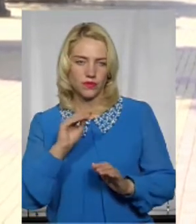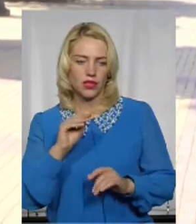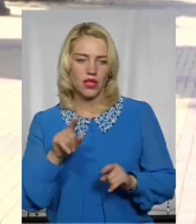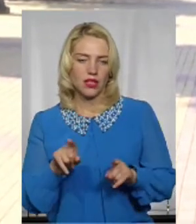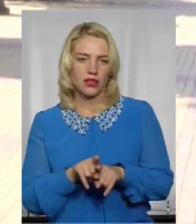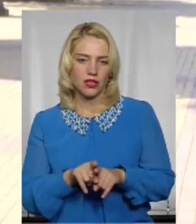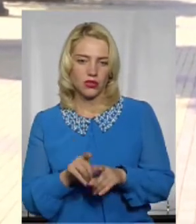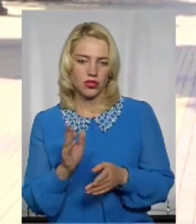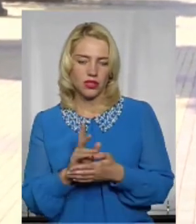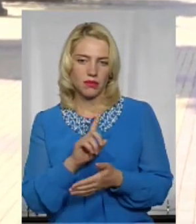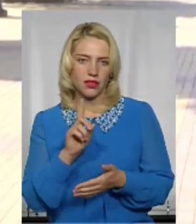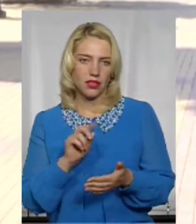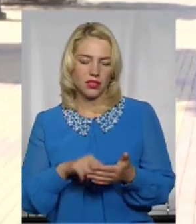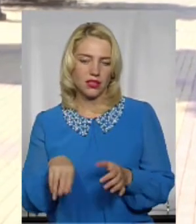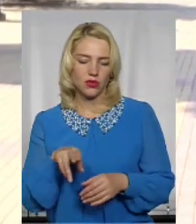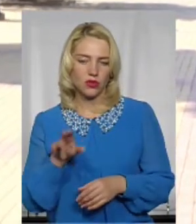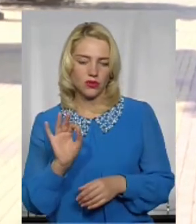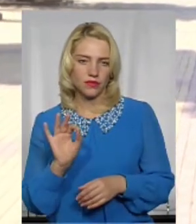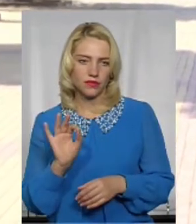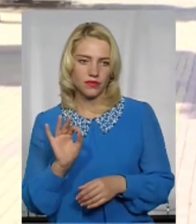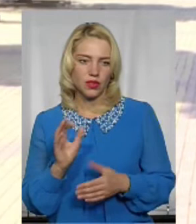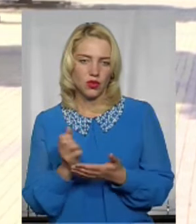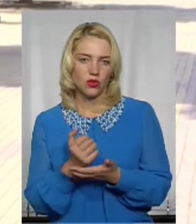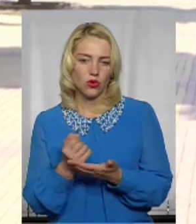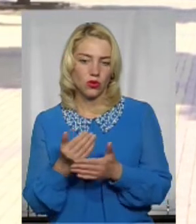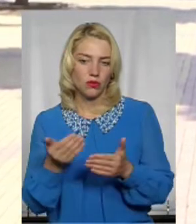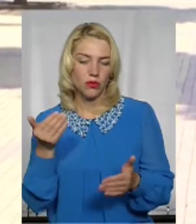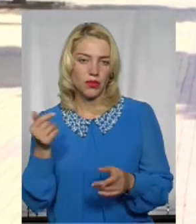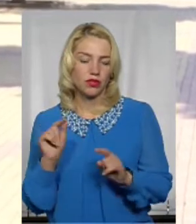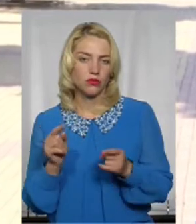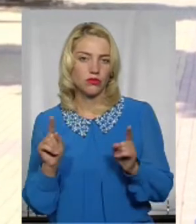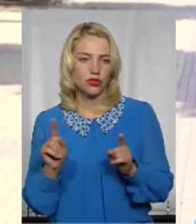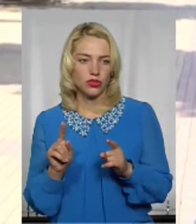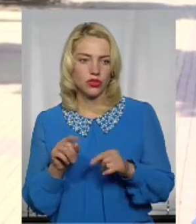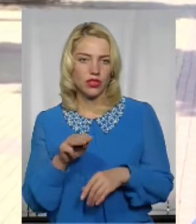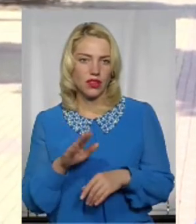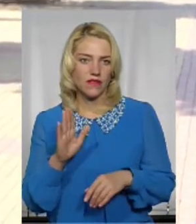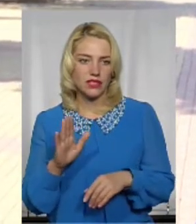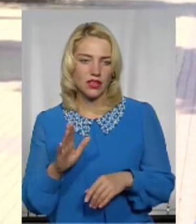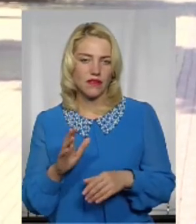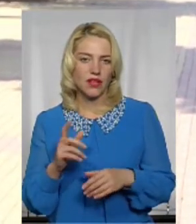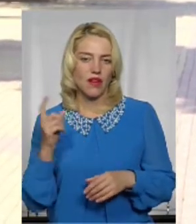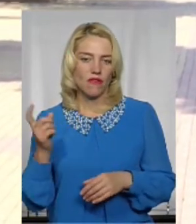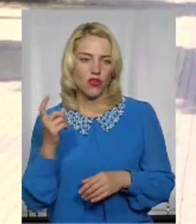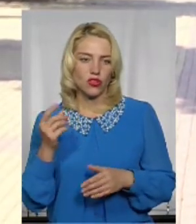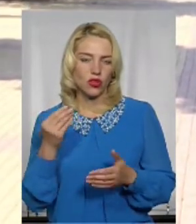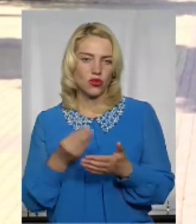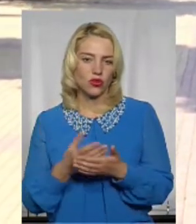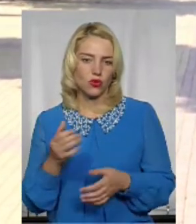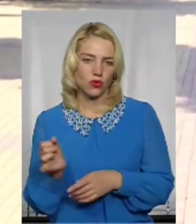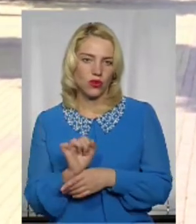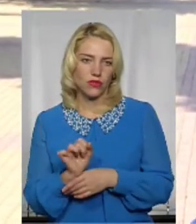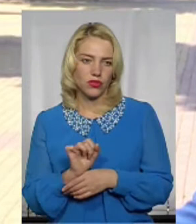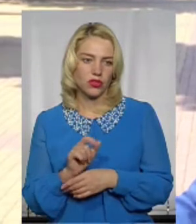Також є питання до доходів попередніх, тому що Тетяна Васильівна володіє досить дорогою автівкою,